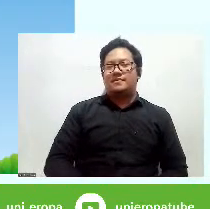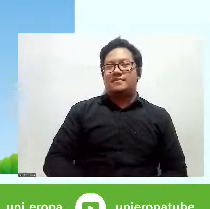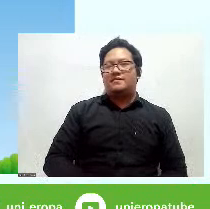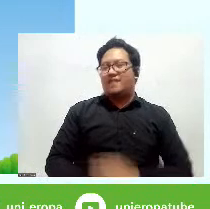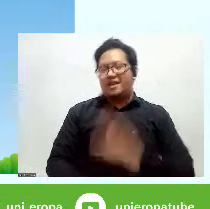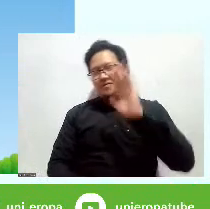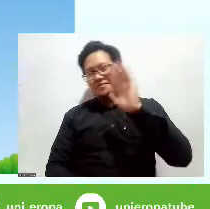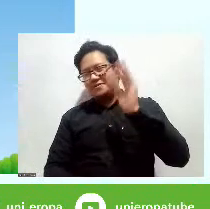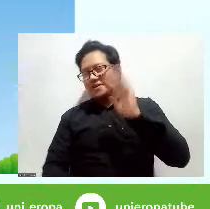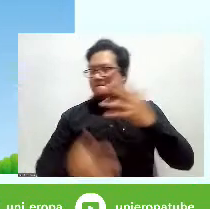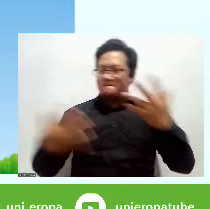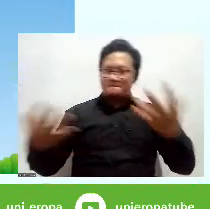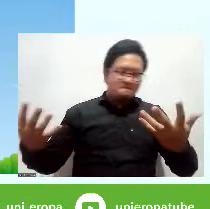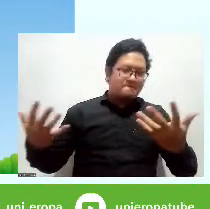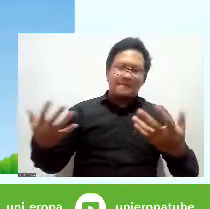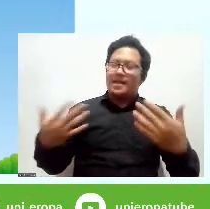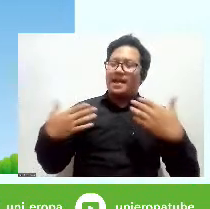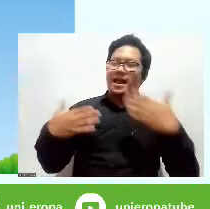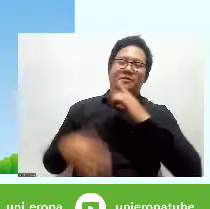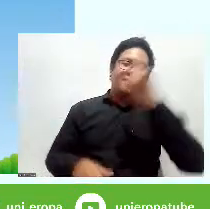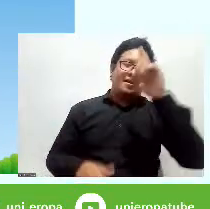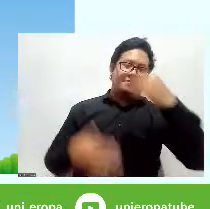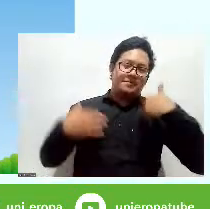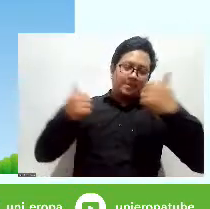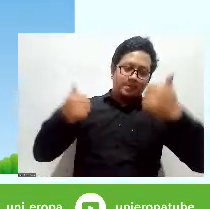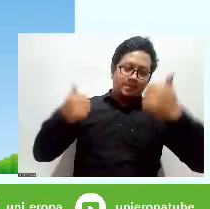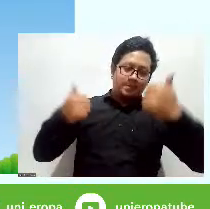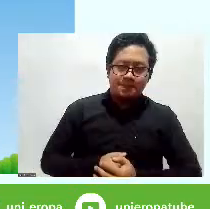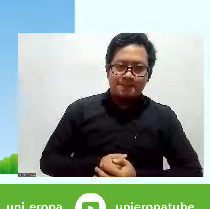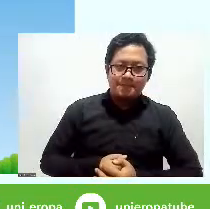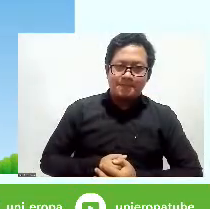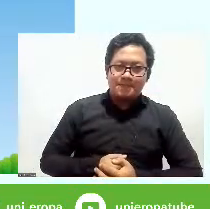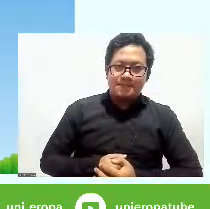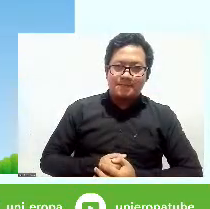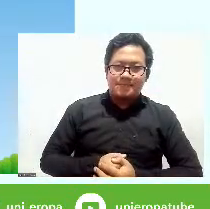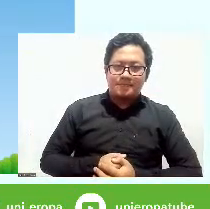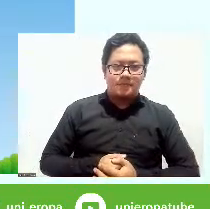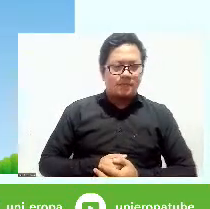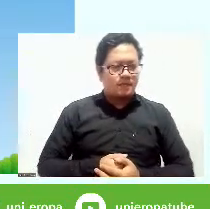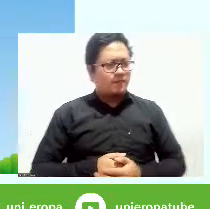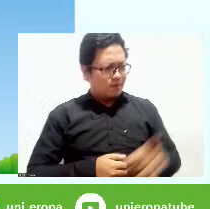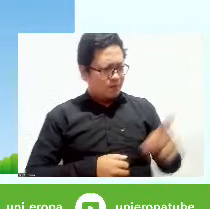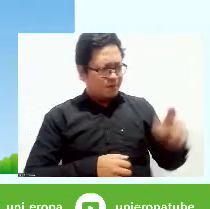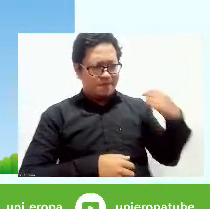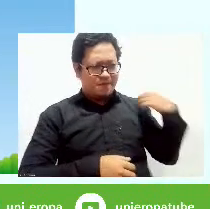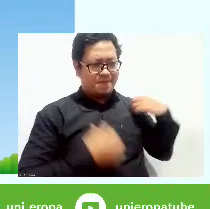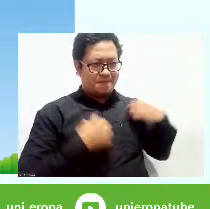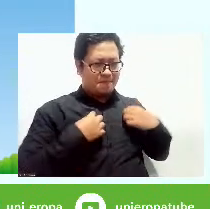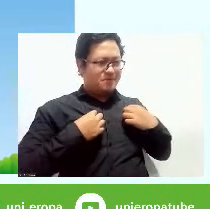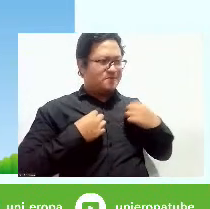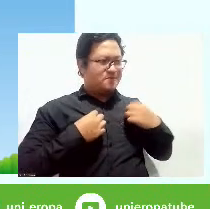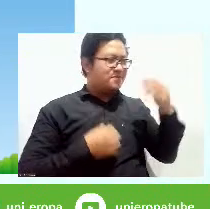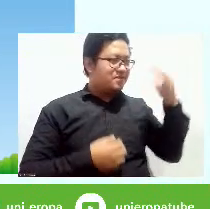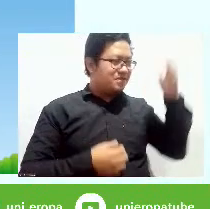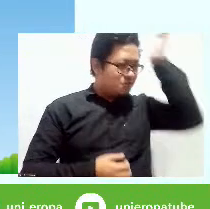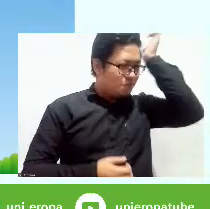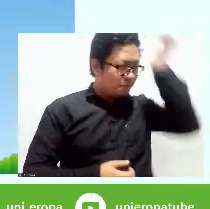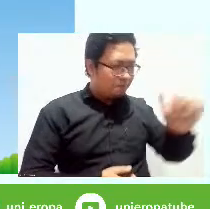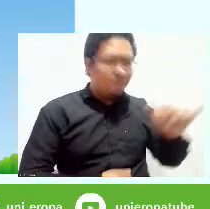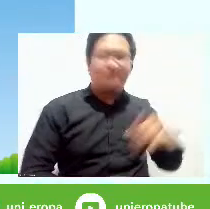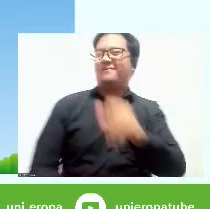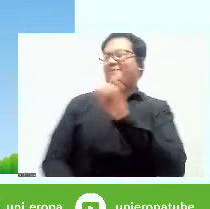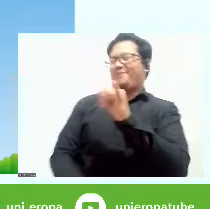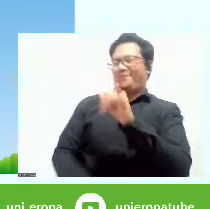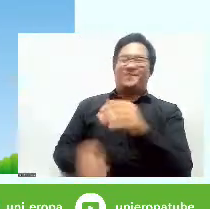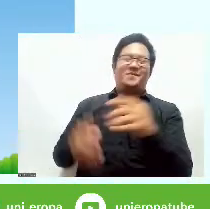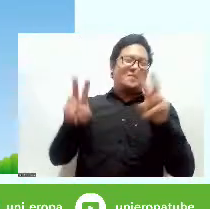kabar Alhamdulillah sehat Wih bajunya udah ijo nih sesuai dengan teman-teman berhenti